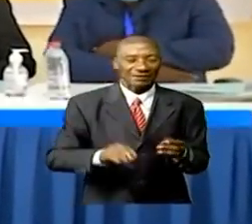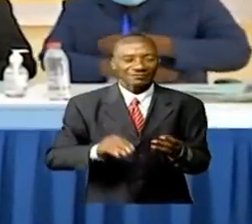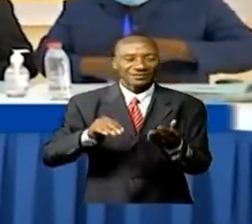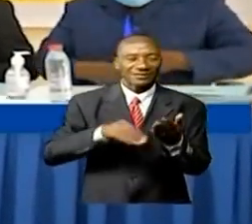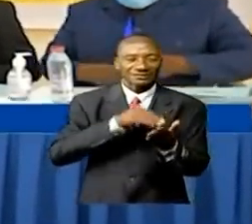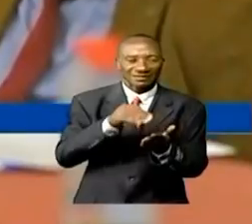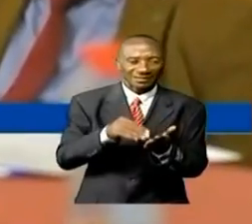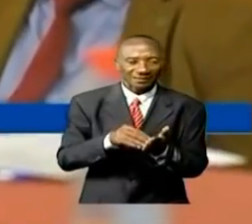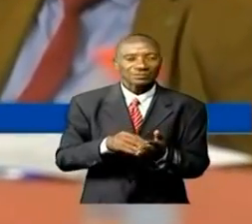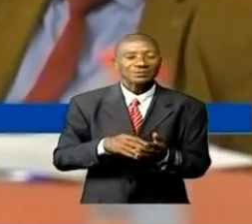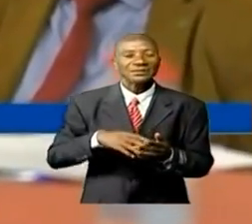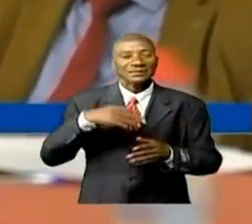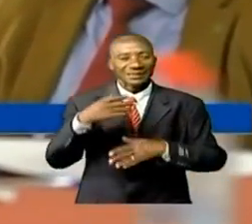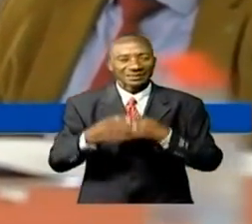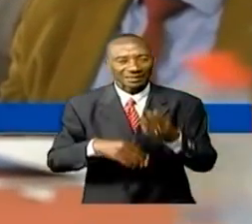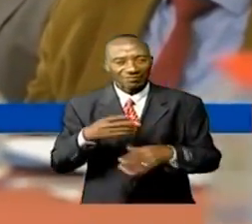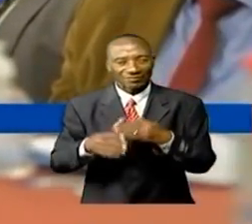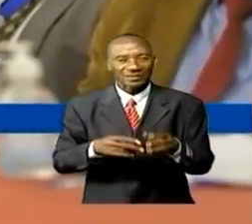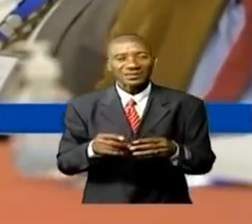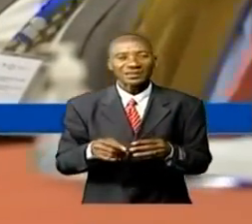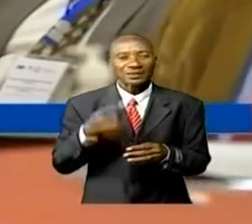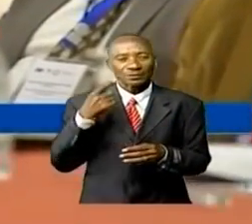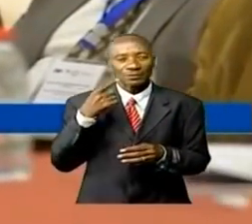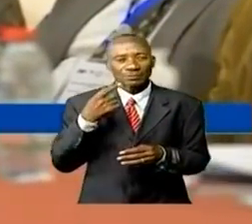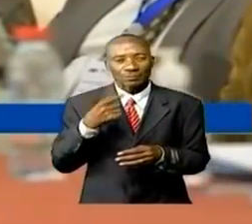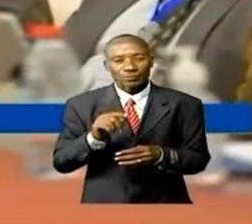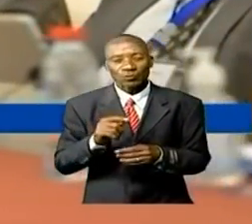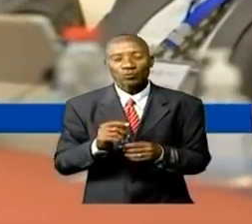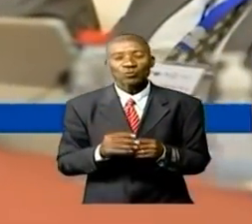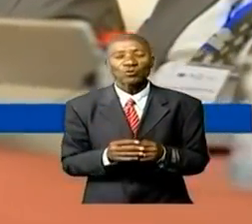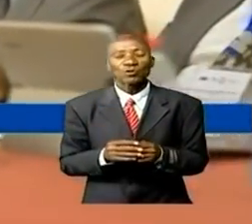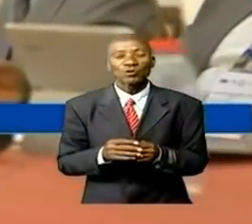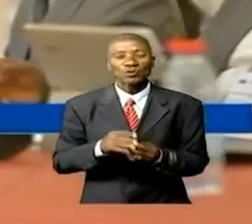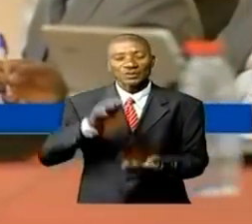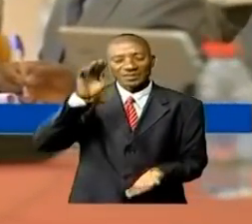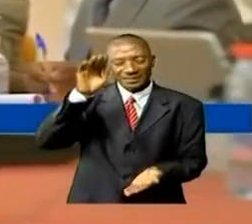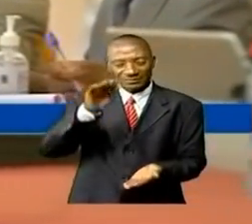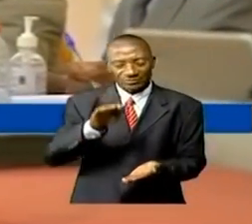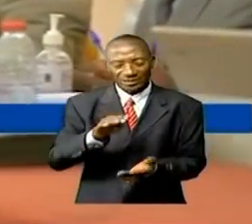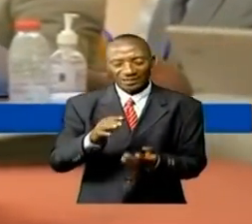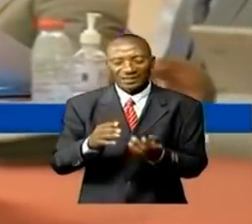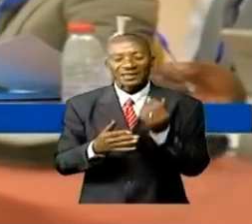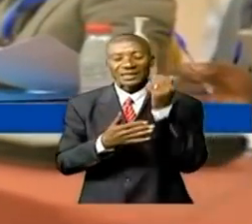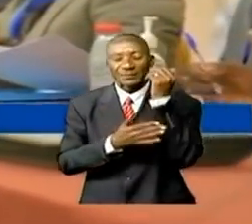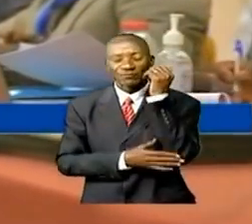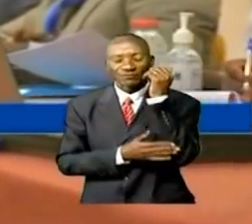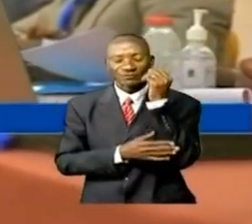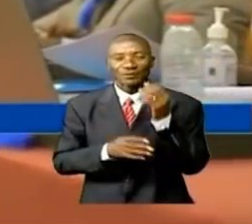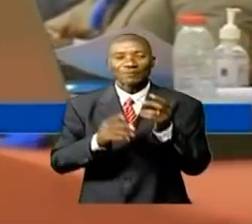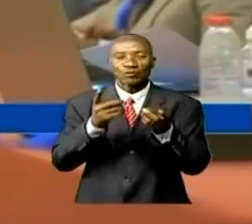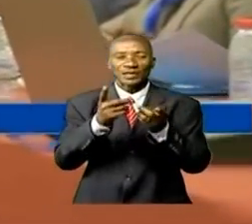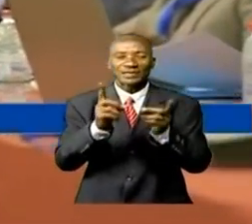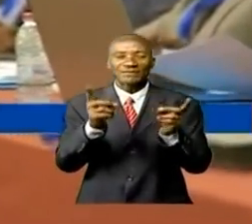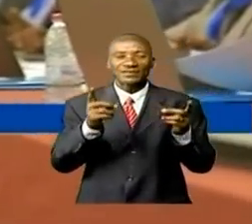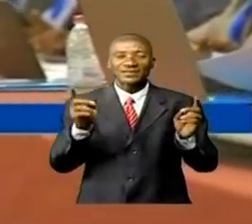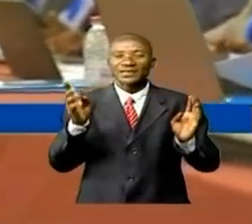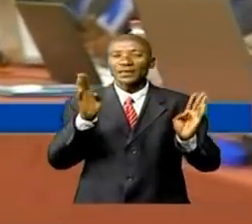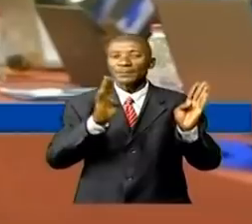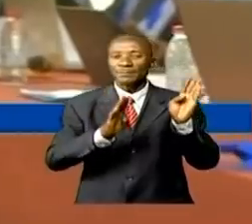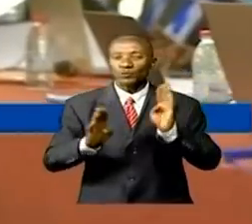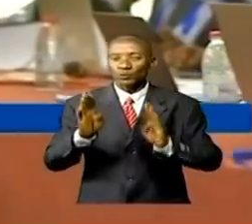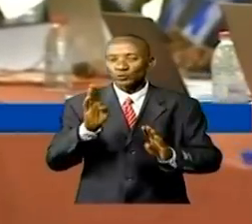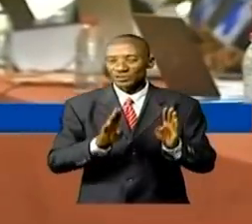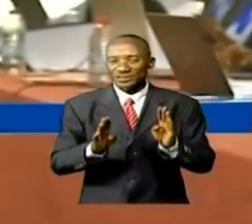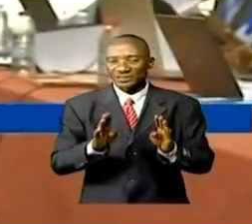à travailler dans le sens de réduire l'appauvrissement de la diversité biologique et la COMIFAC qui possède une riche